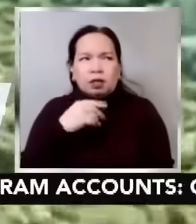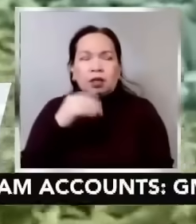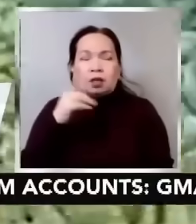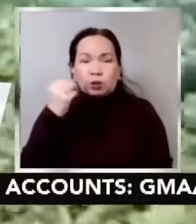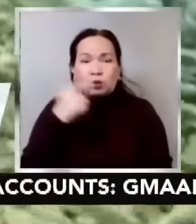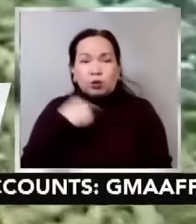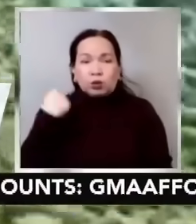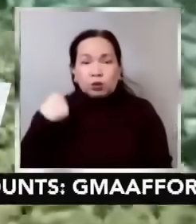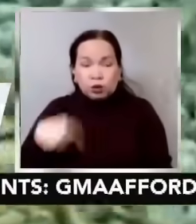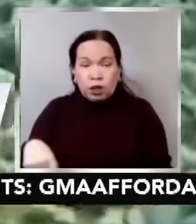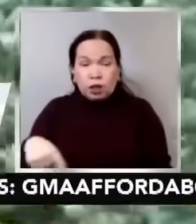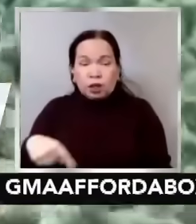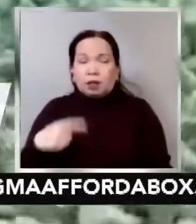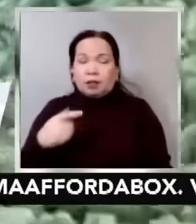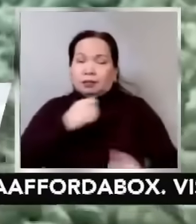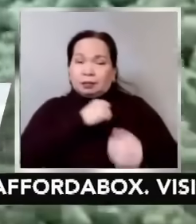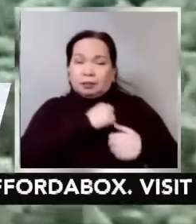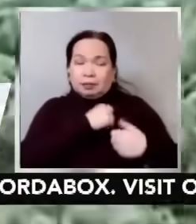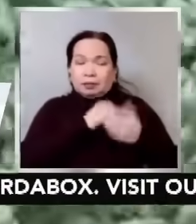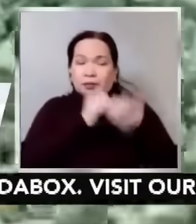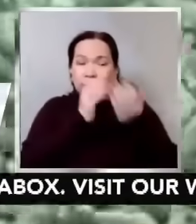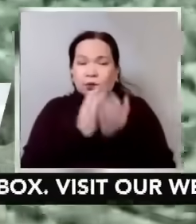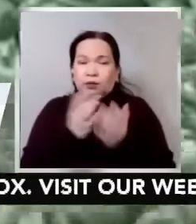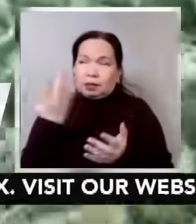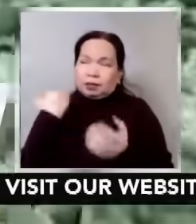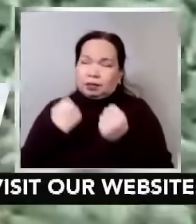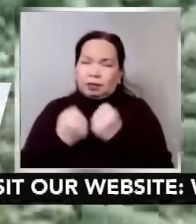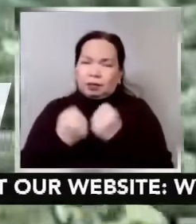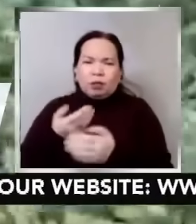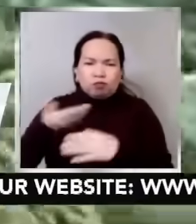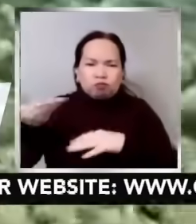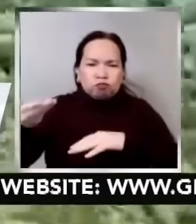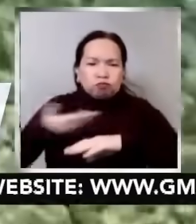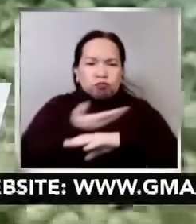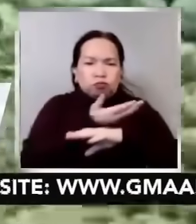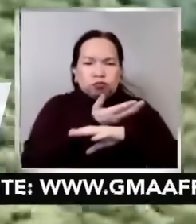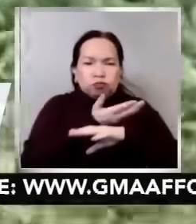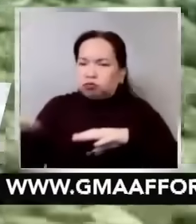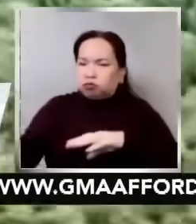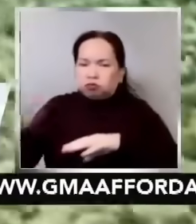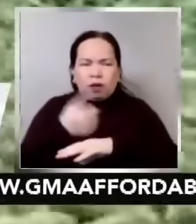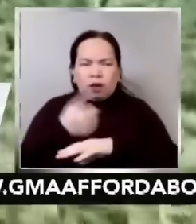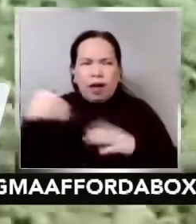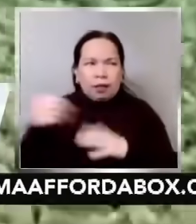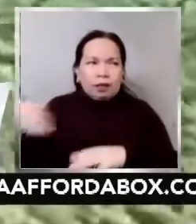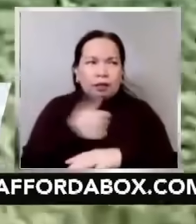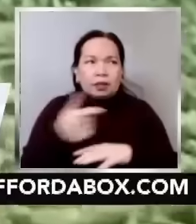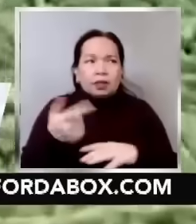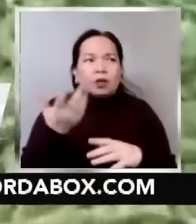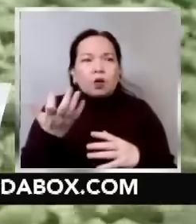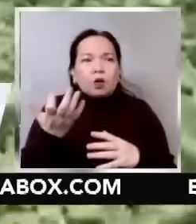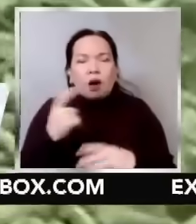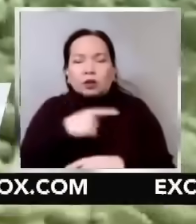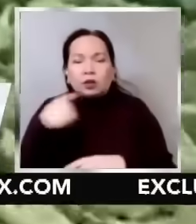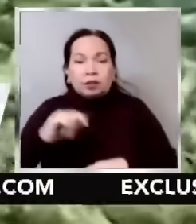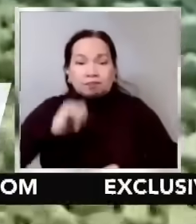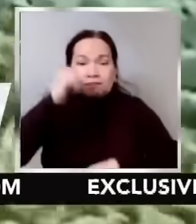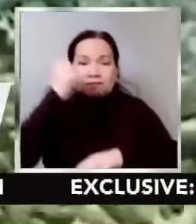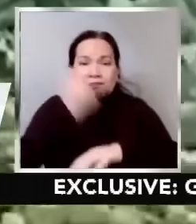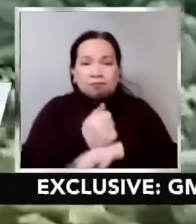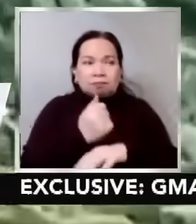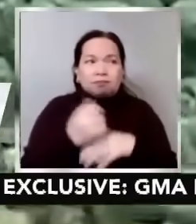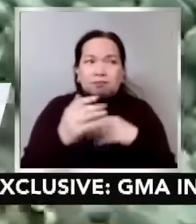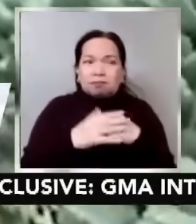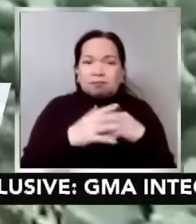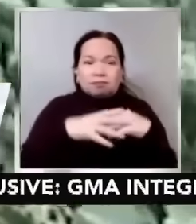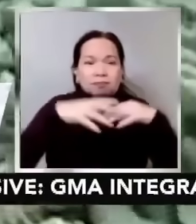Maritime Militia nitong mga nakaraang taon dahil nagtatangka raw ang China na magtatag ng presensya doon dahil malapit lamang ang mga ito sa Recto